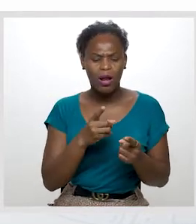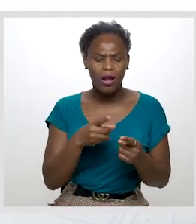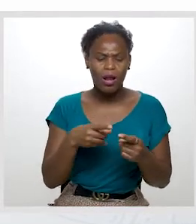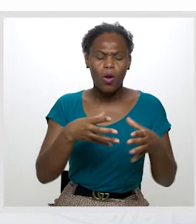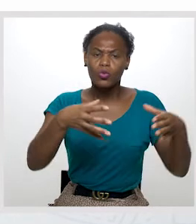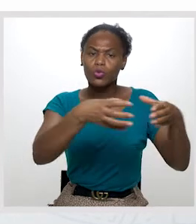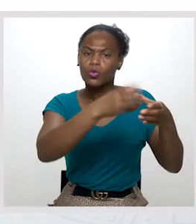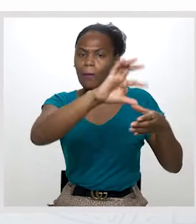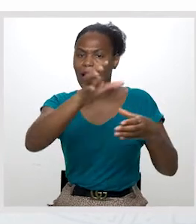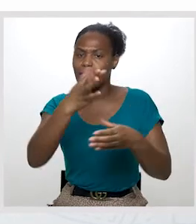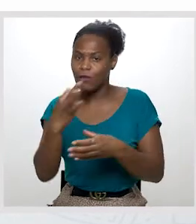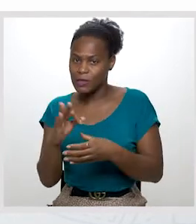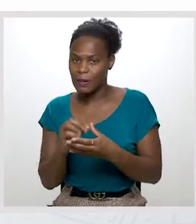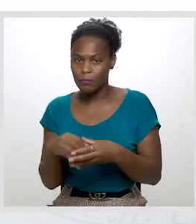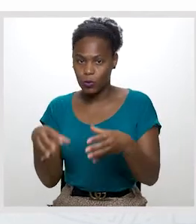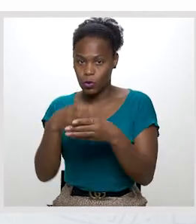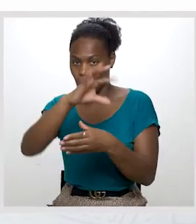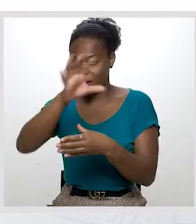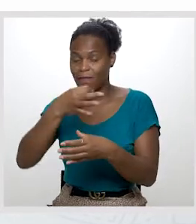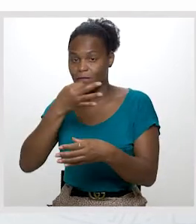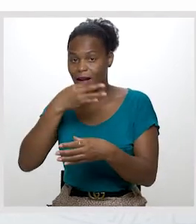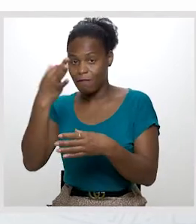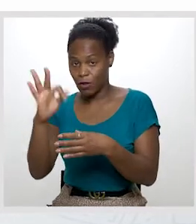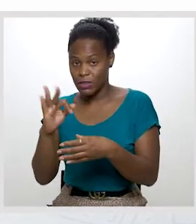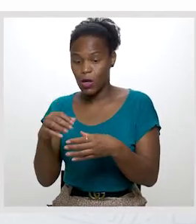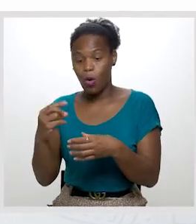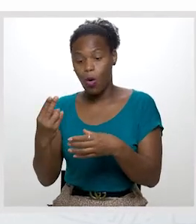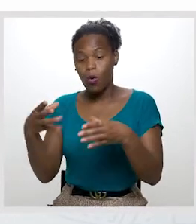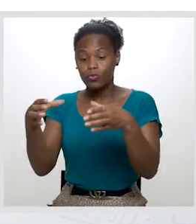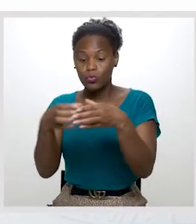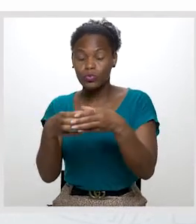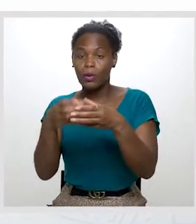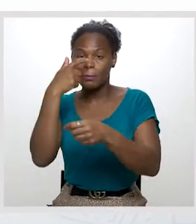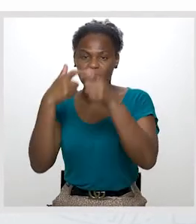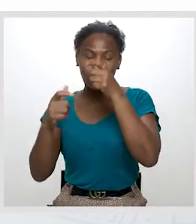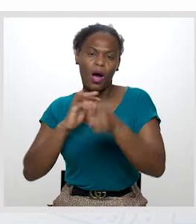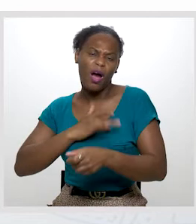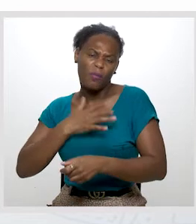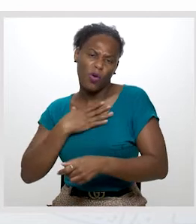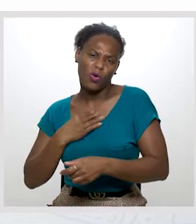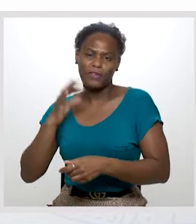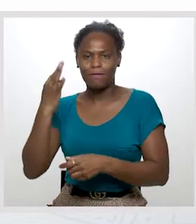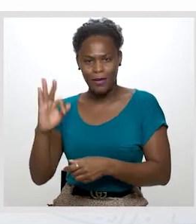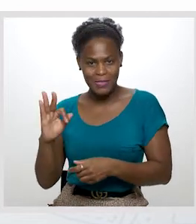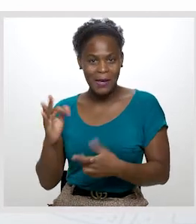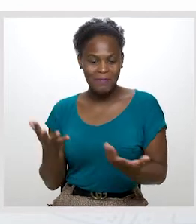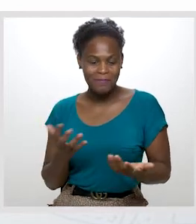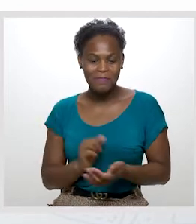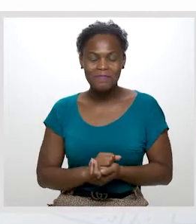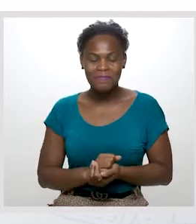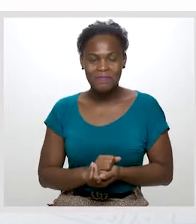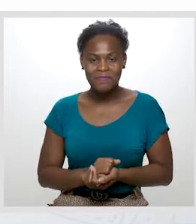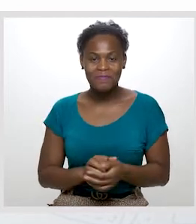français? L'ensemble des pays où on parle français? Ou alors l'ensemble des gens qui aiment les Français?